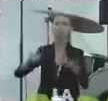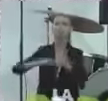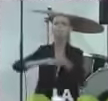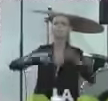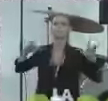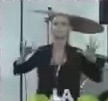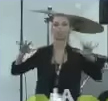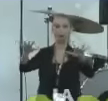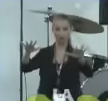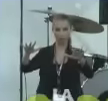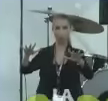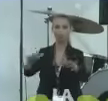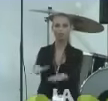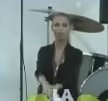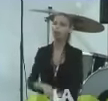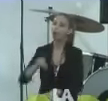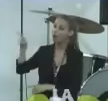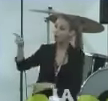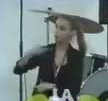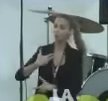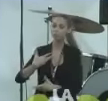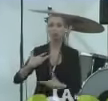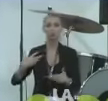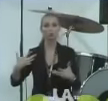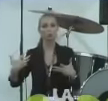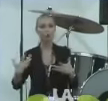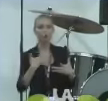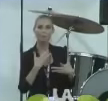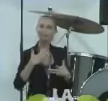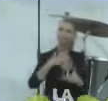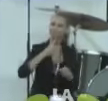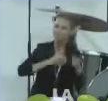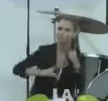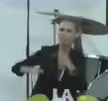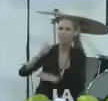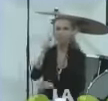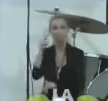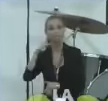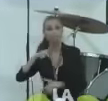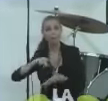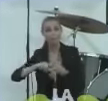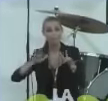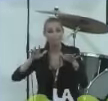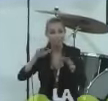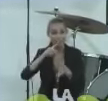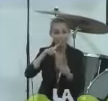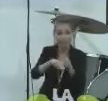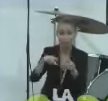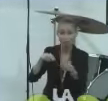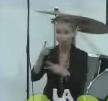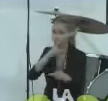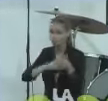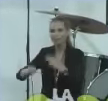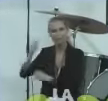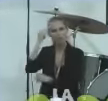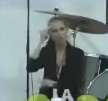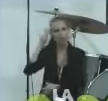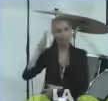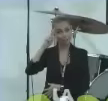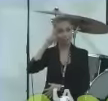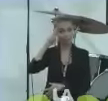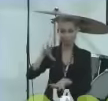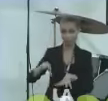1 miliardo a 6 miliardi, e adesso si stanno ammazzando per andare a trovare 3 miliardi di tagli. Ma vi ricordate come era Renzi all'inizio?